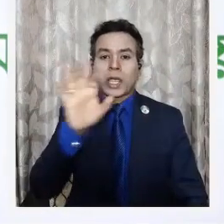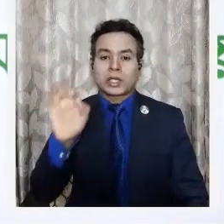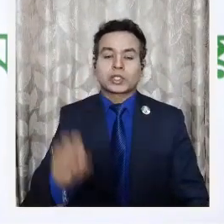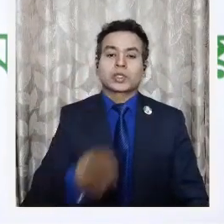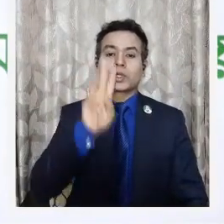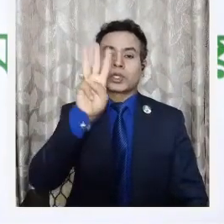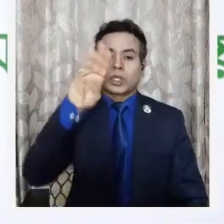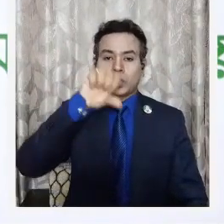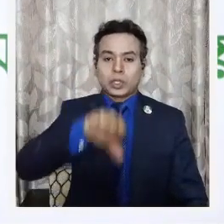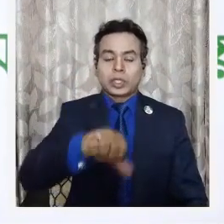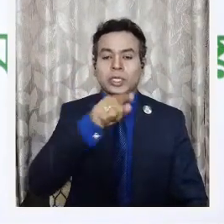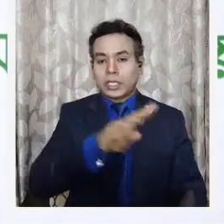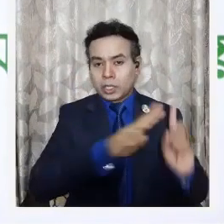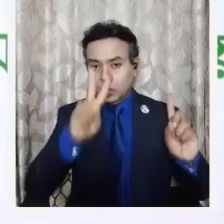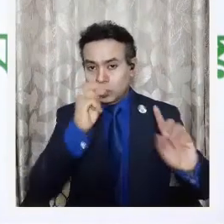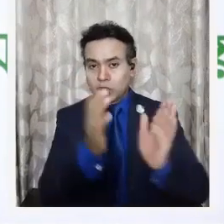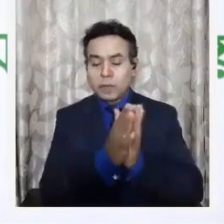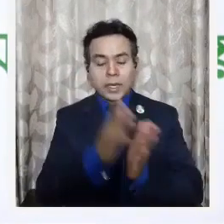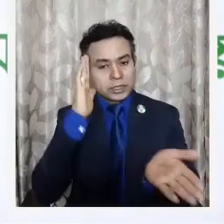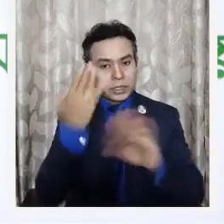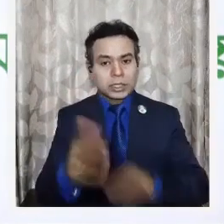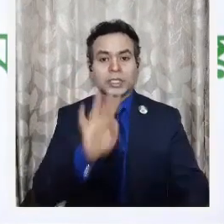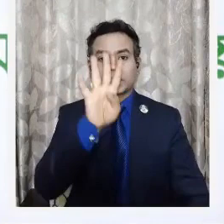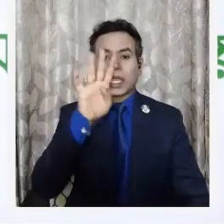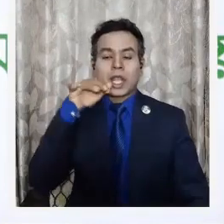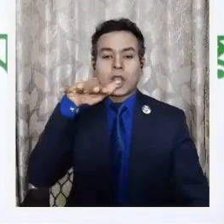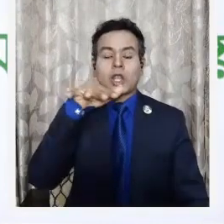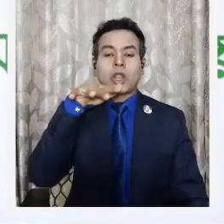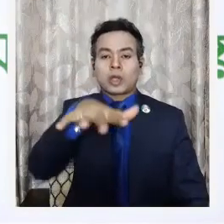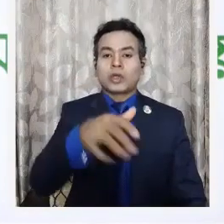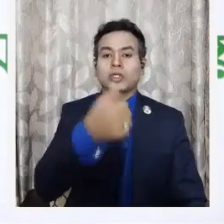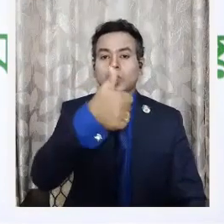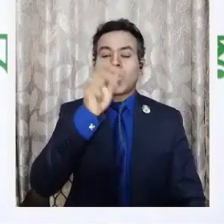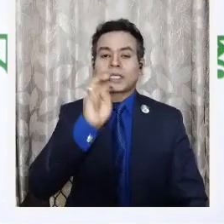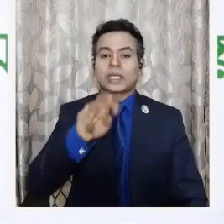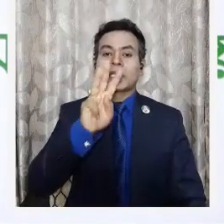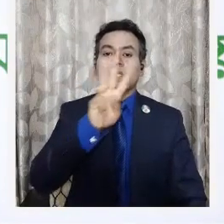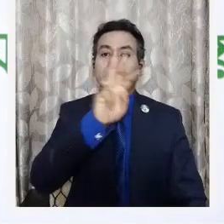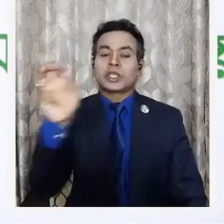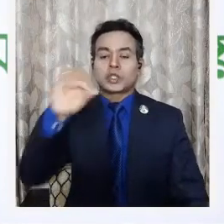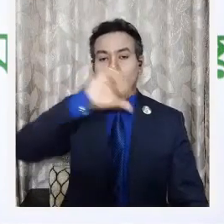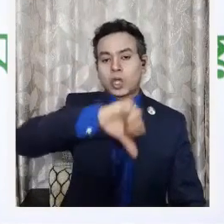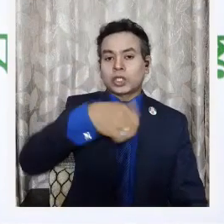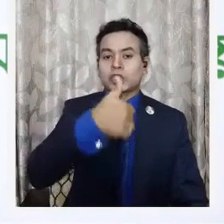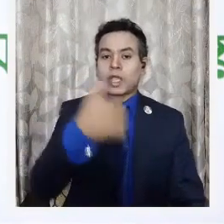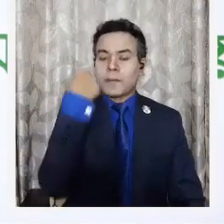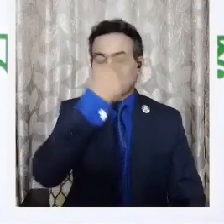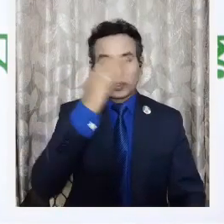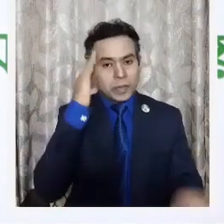24 ঘন্টায় বিশ্বে মৃত্যুবরণ করেছেন 3,539 জন এবং এ পর্যন্ত মৃত্যুবরণ করেছেন